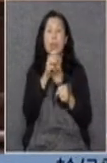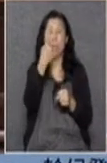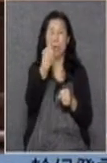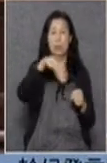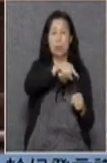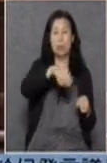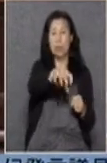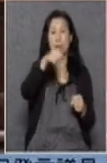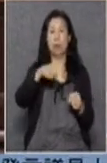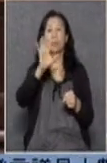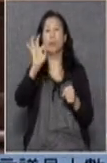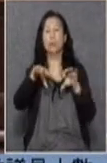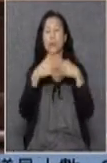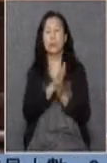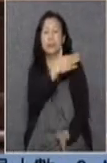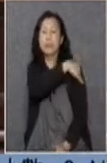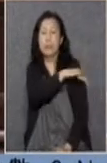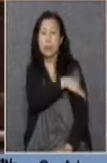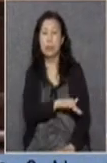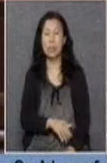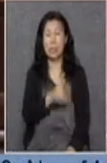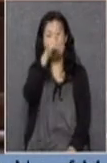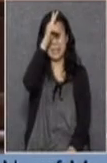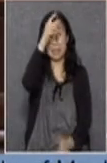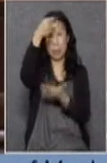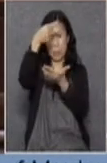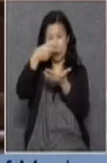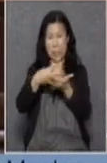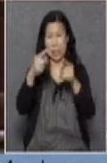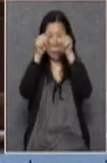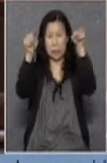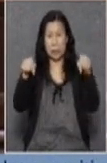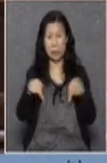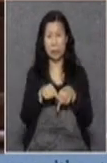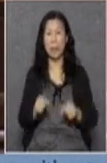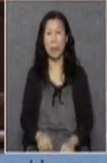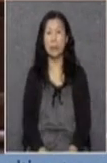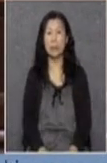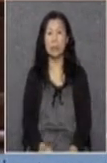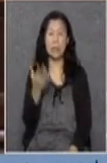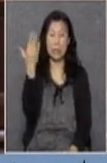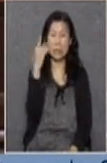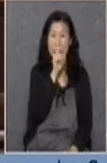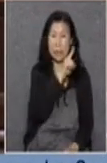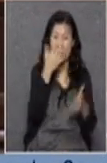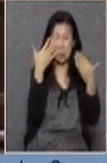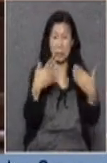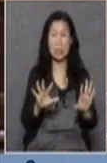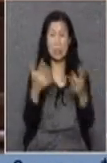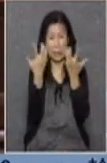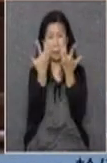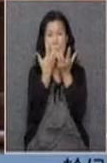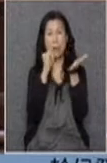嘅。咁所以呢个施政报告呢，呢、这个一个星期之后嘅评分